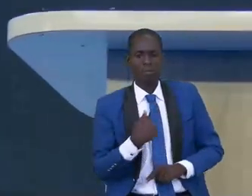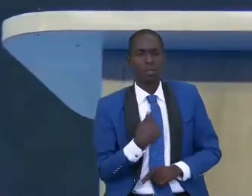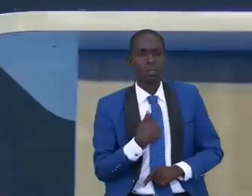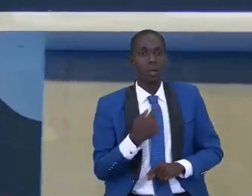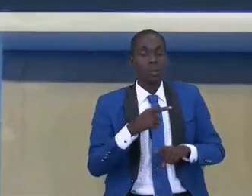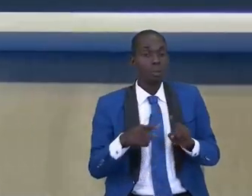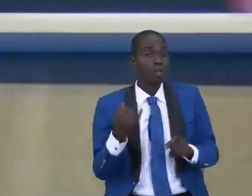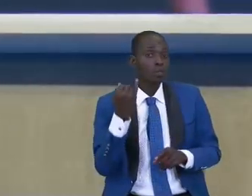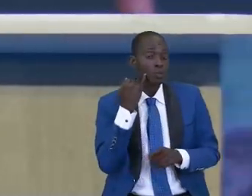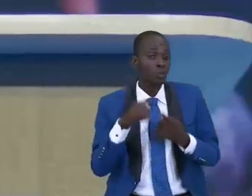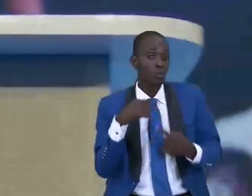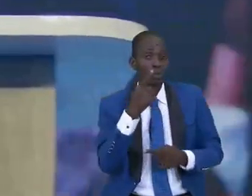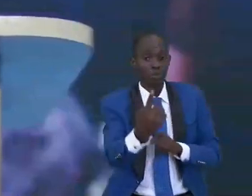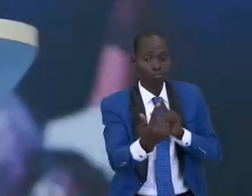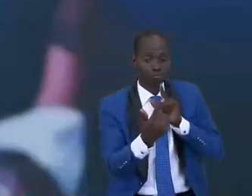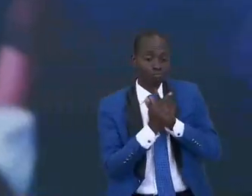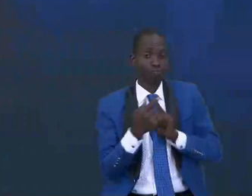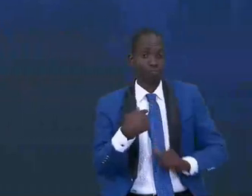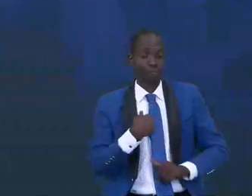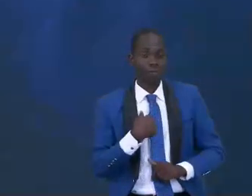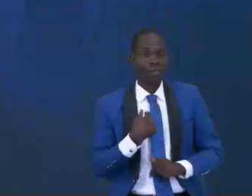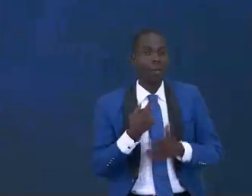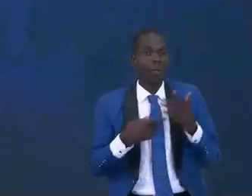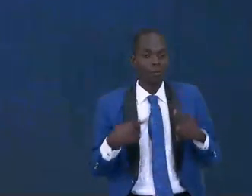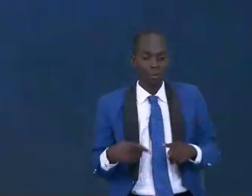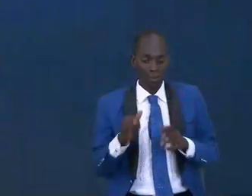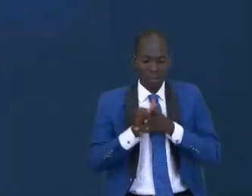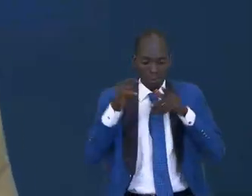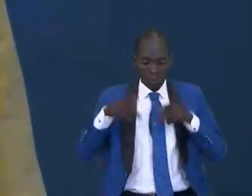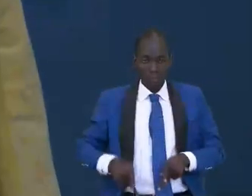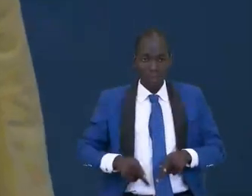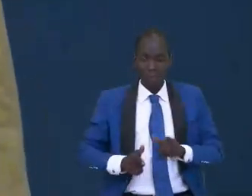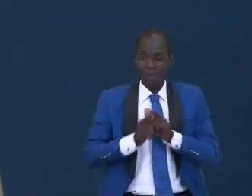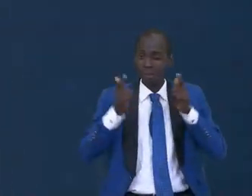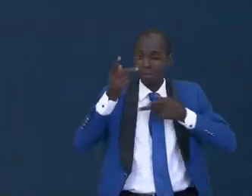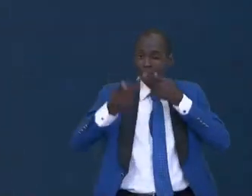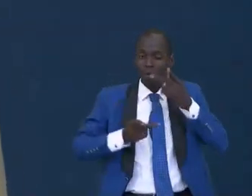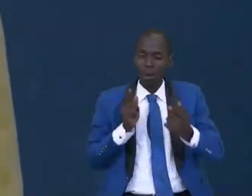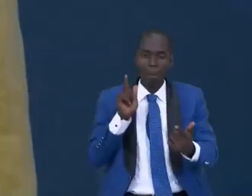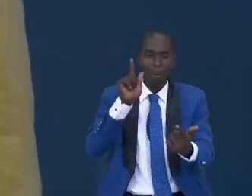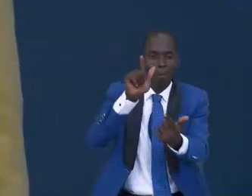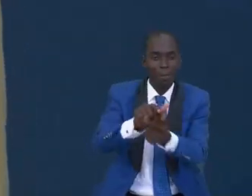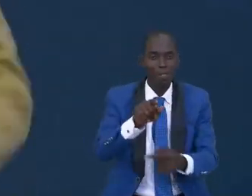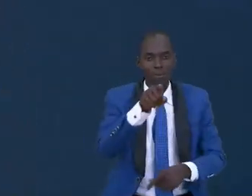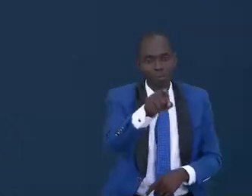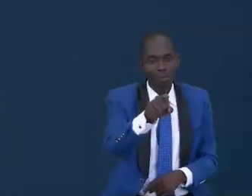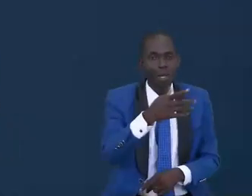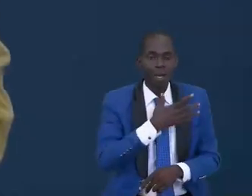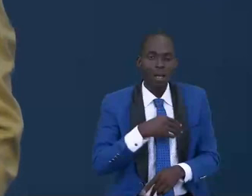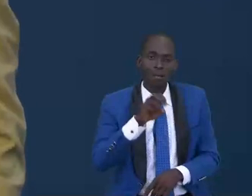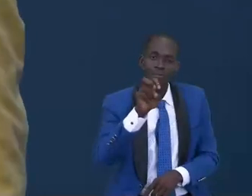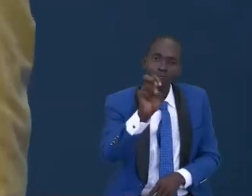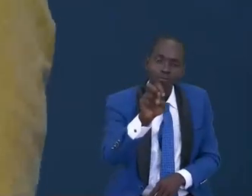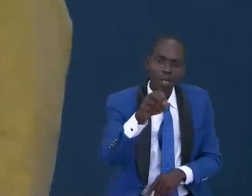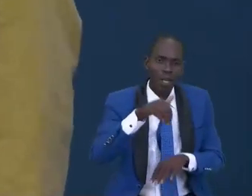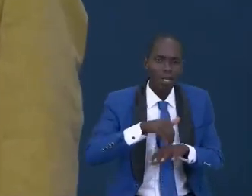devrait te dire, viens, ou bien doit te dire, viens, mais lui-même va vers